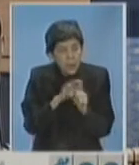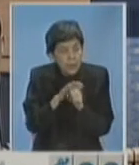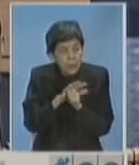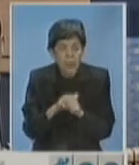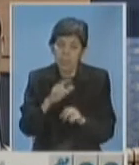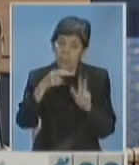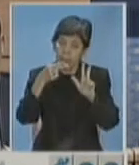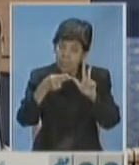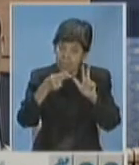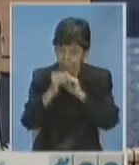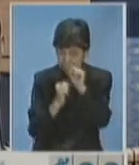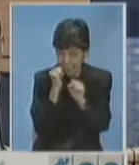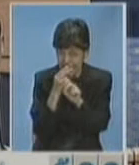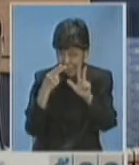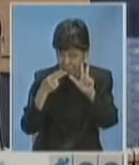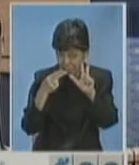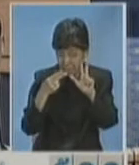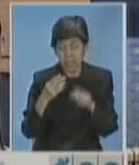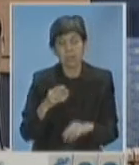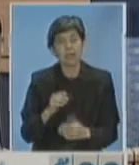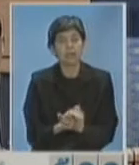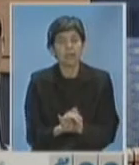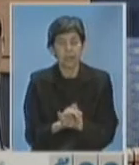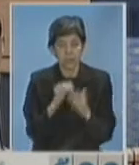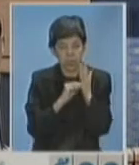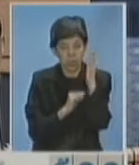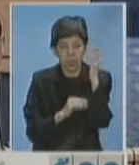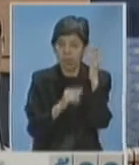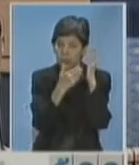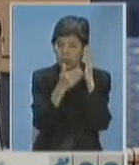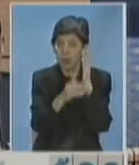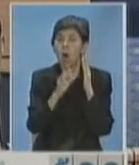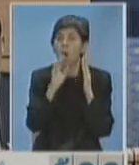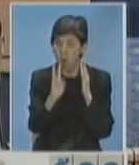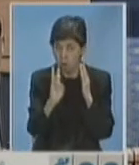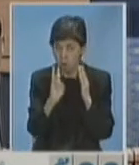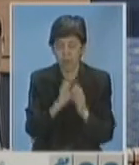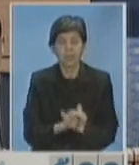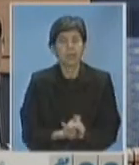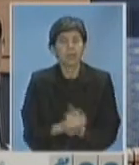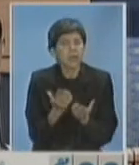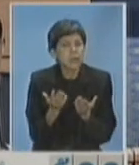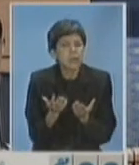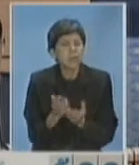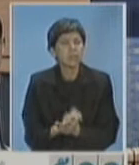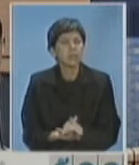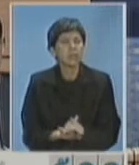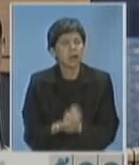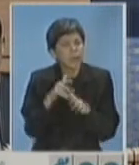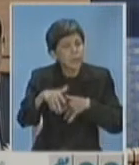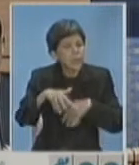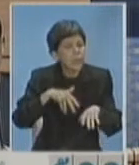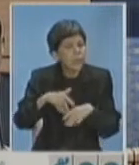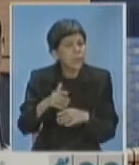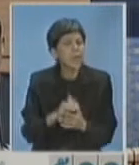แค่ 30,000 บาทต่อปี10ลำดับแรก6จังหวัดอยู่ในภาคอีสานไหนครับพี่น้องประช